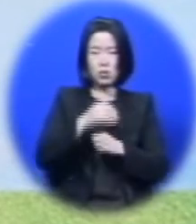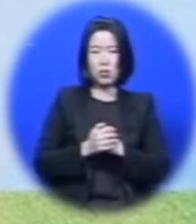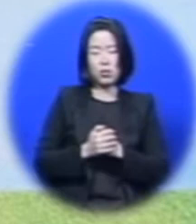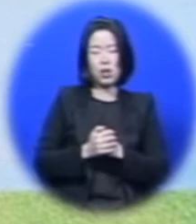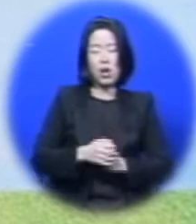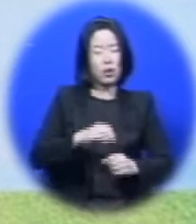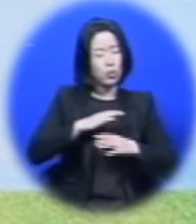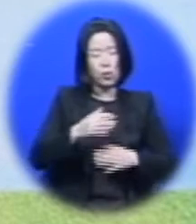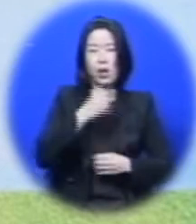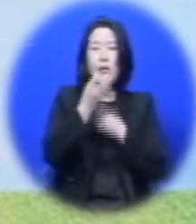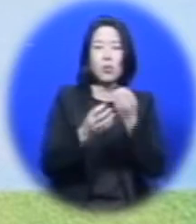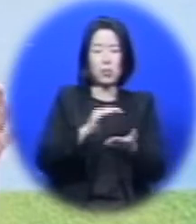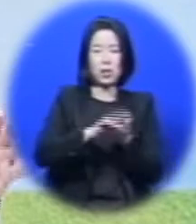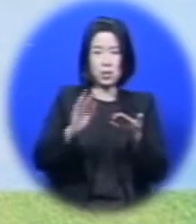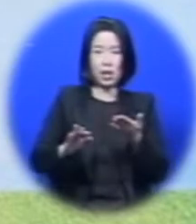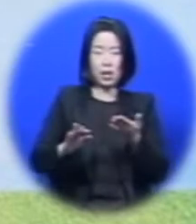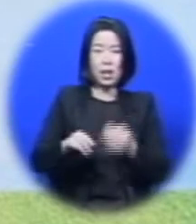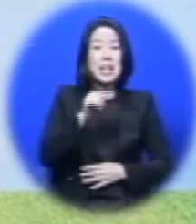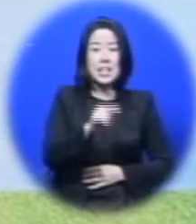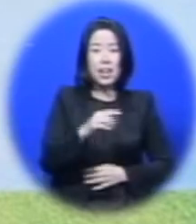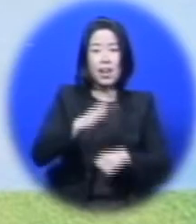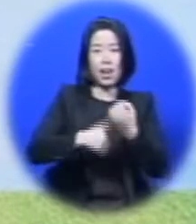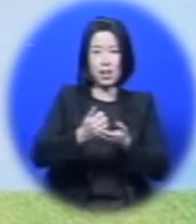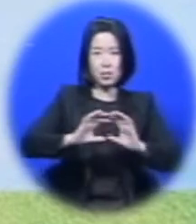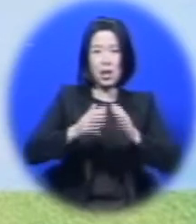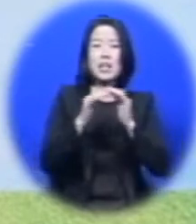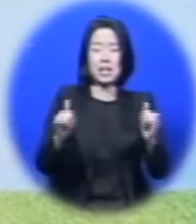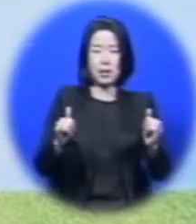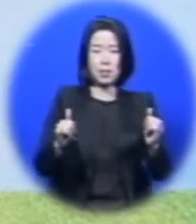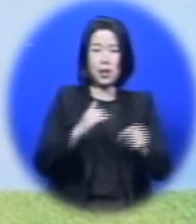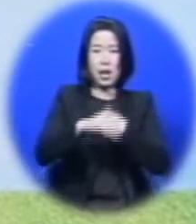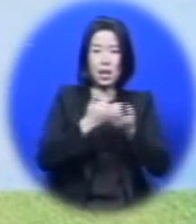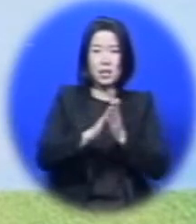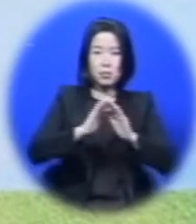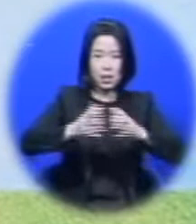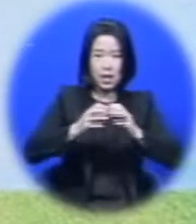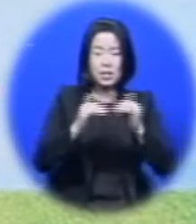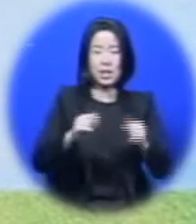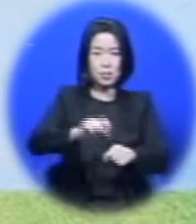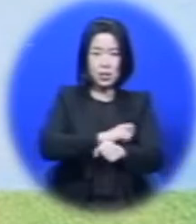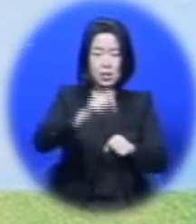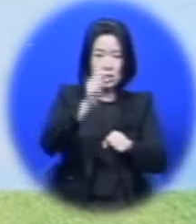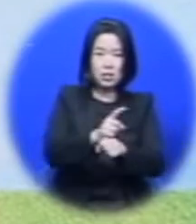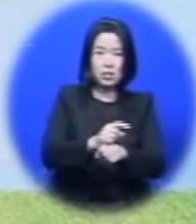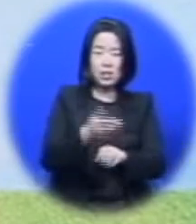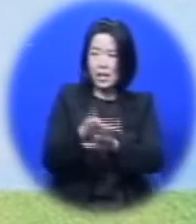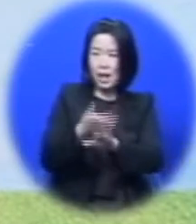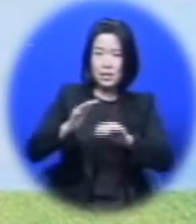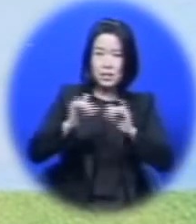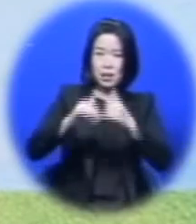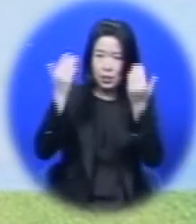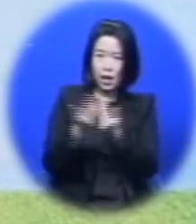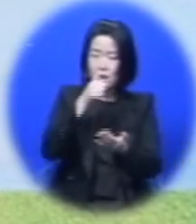놀라운 고백이죠. 그런데 이것이 하나님 나라 사람이에요. 하나님의 나라 사람의 특징은 다 죄를 지어도 자기는